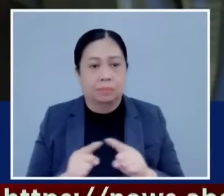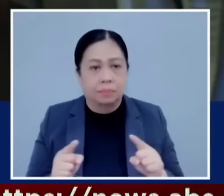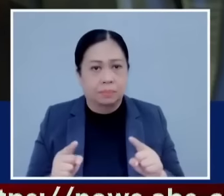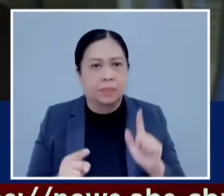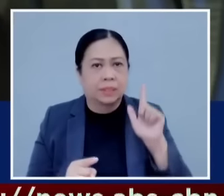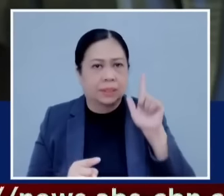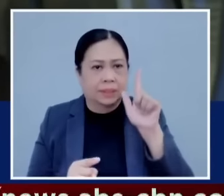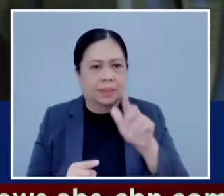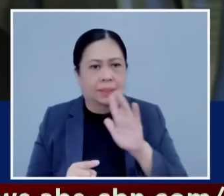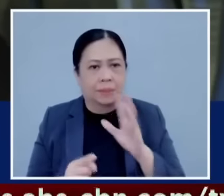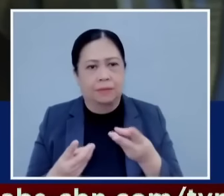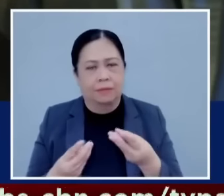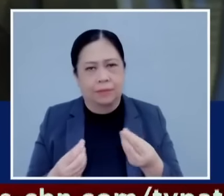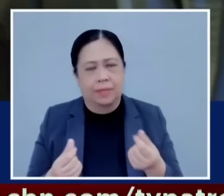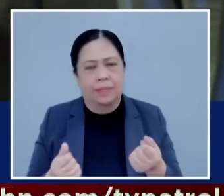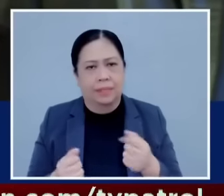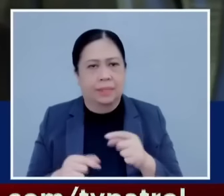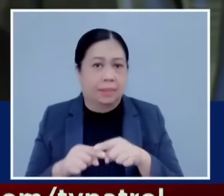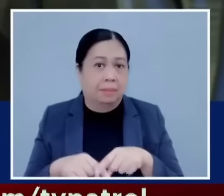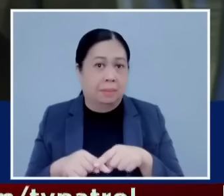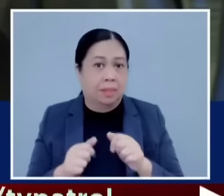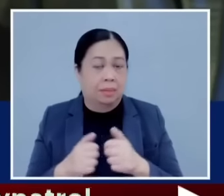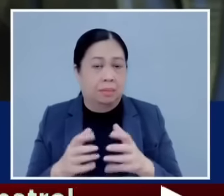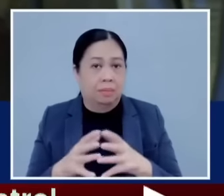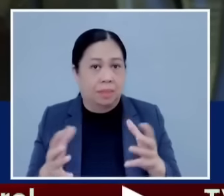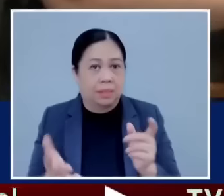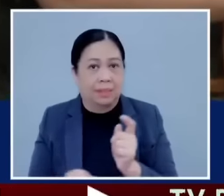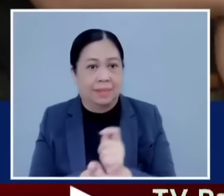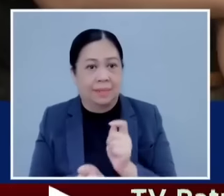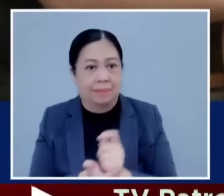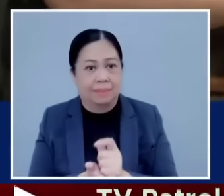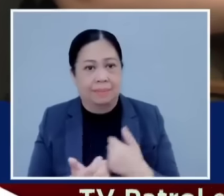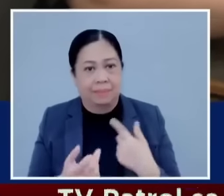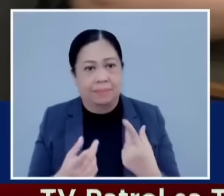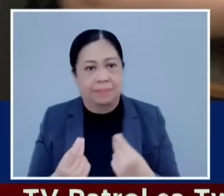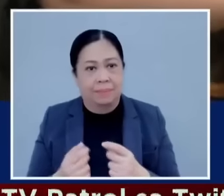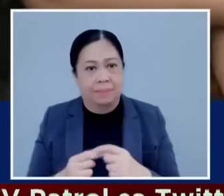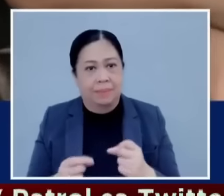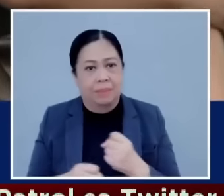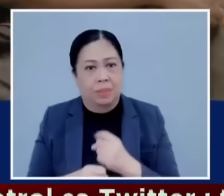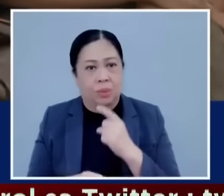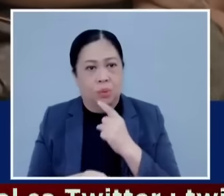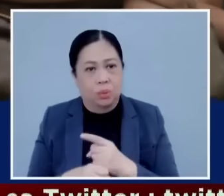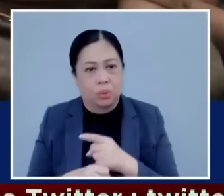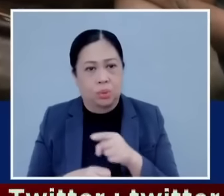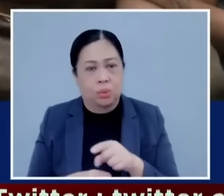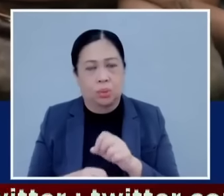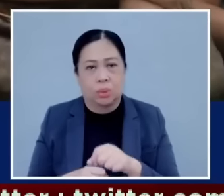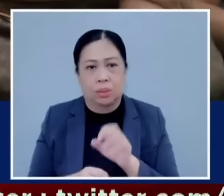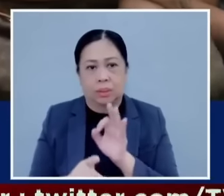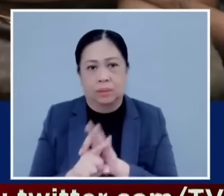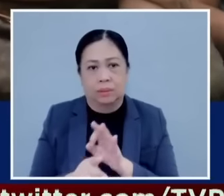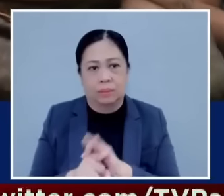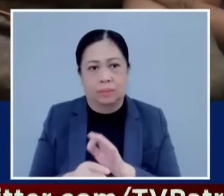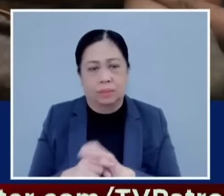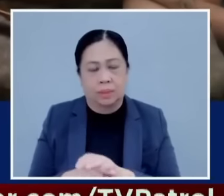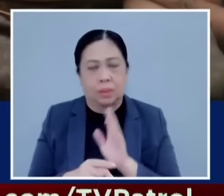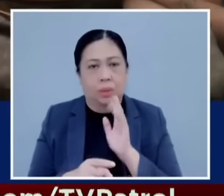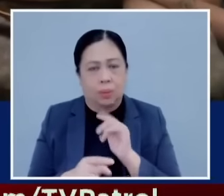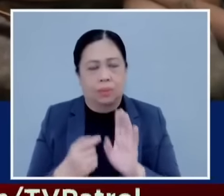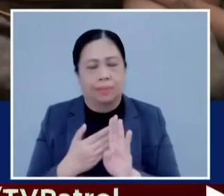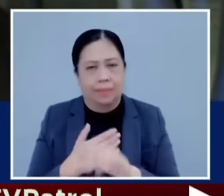I'll be fine. Depends on the, you know, how much therapy I do. Pero tiniyak ni Mega sa kanyang mga tagahanga na